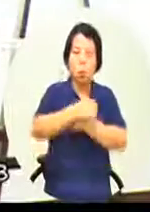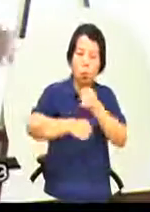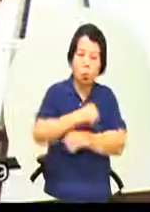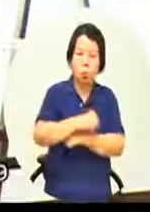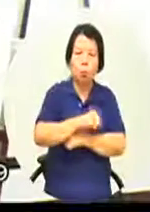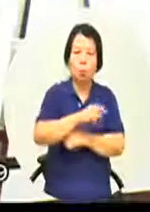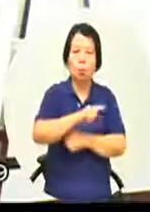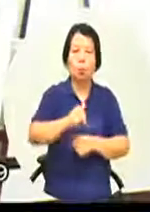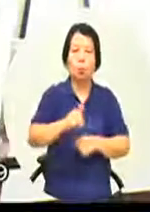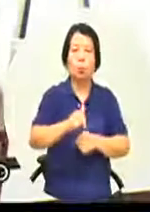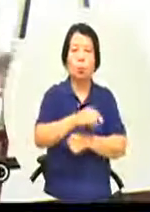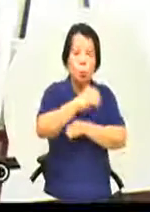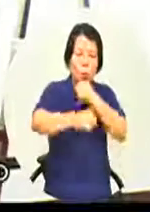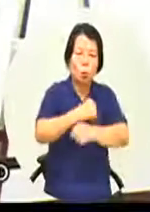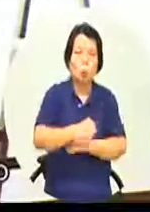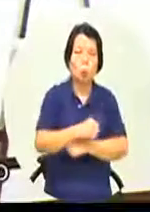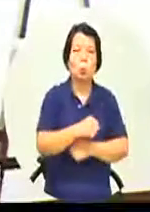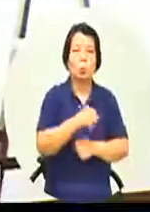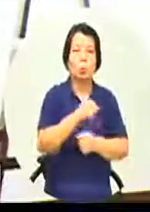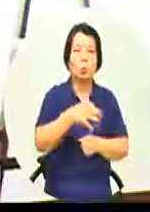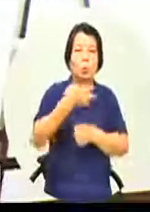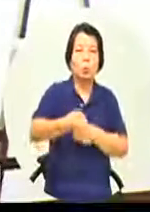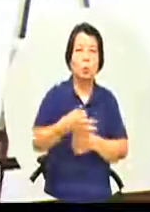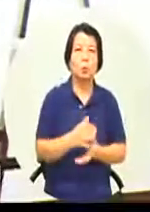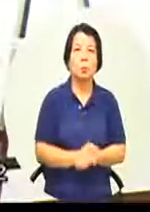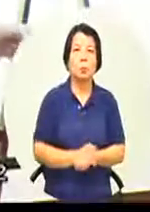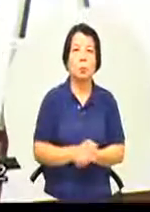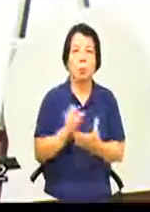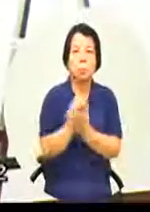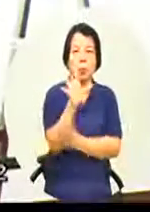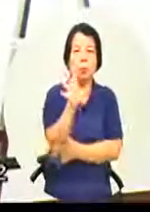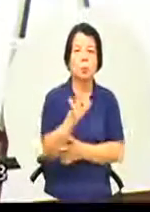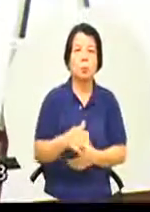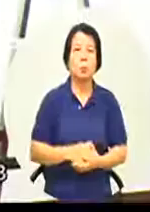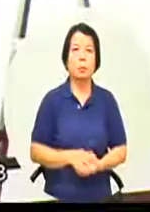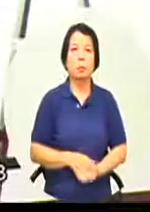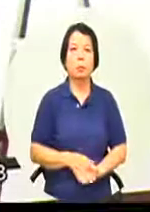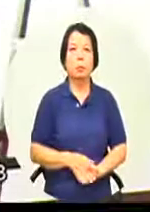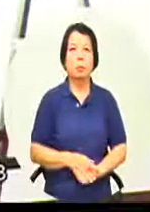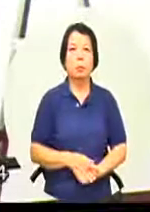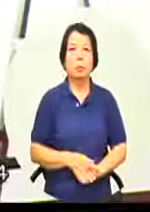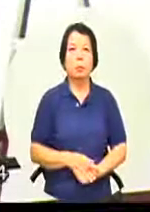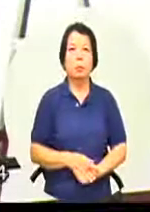用，但是麻烦帮我放一下影片。